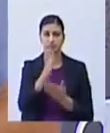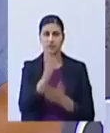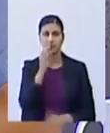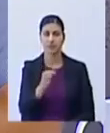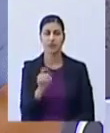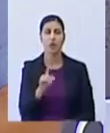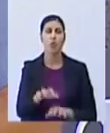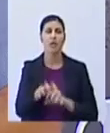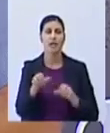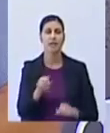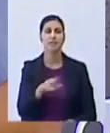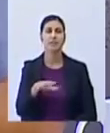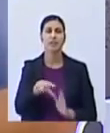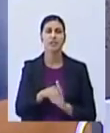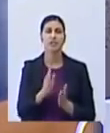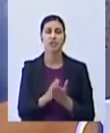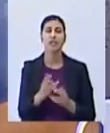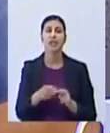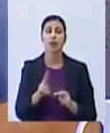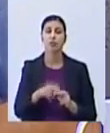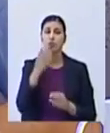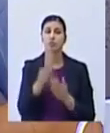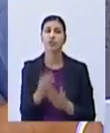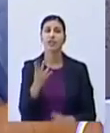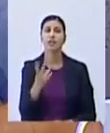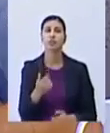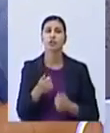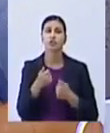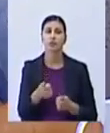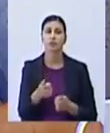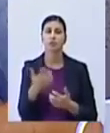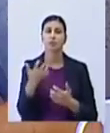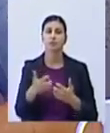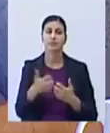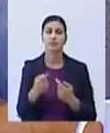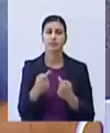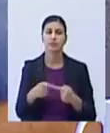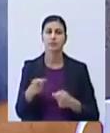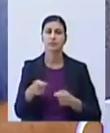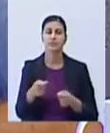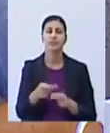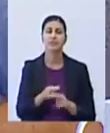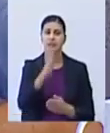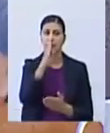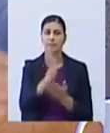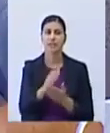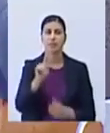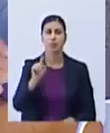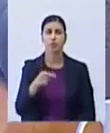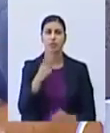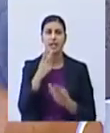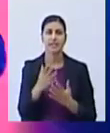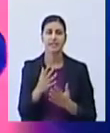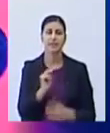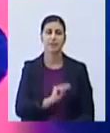არა და ეს ოლიგარქები, რომლებიც ქვეყანაში არიან. ამიტომ ჩვენი ხელი უნდა შეუწყოთ მცირე და საშუალო ბიზნესის განვითარებას, რაც პირდაპირ პროპორციულად